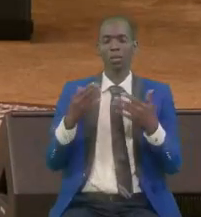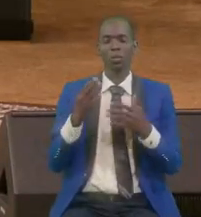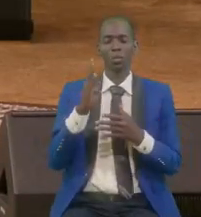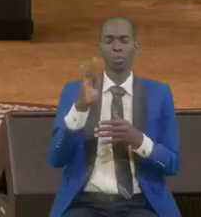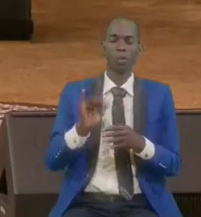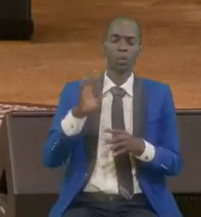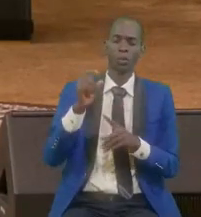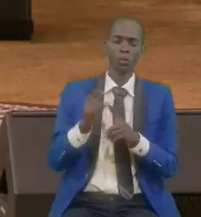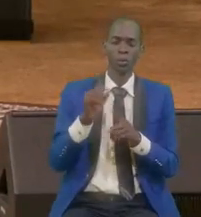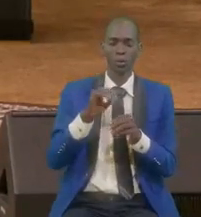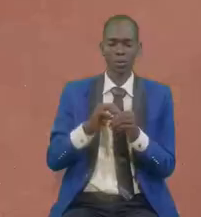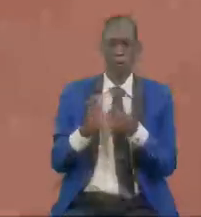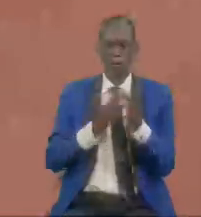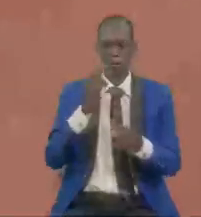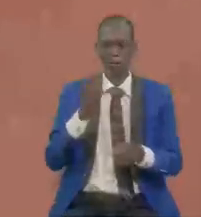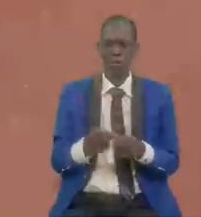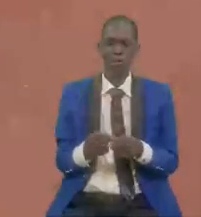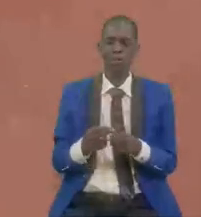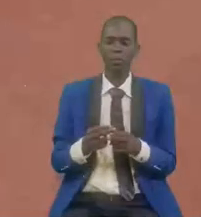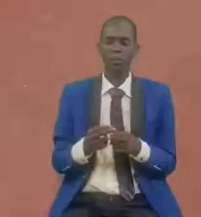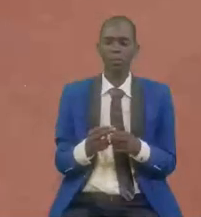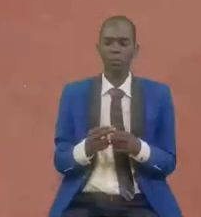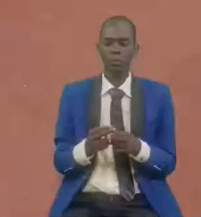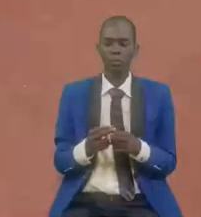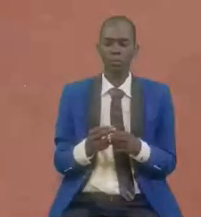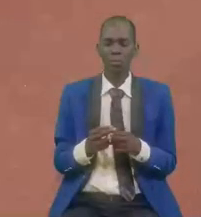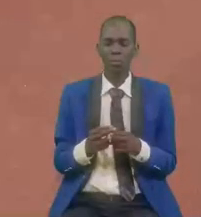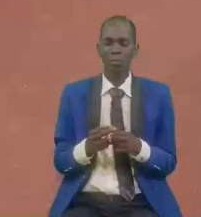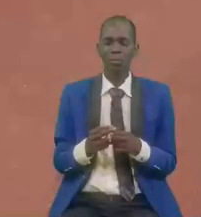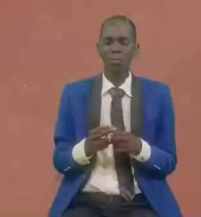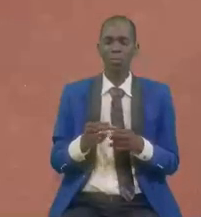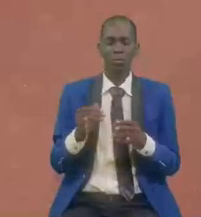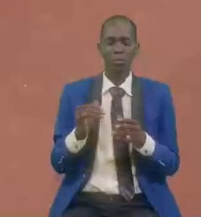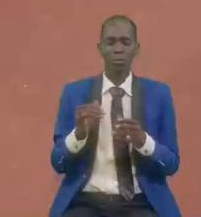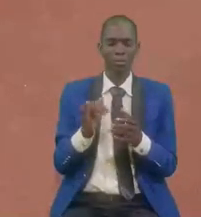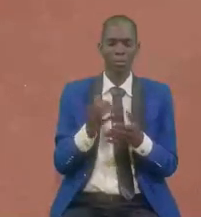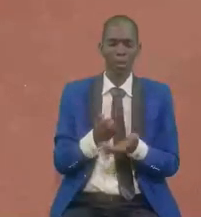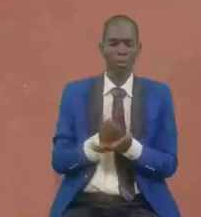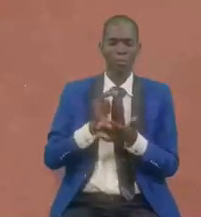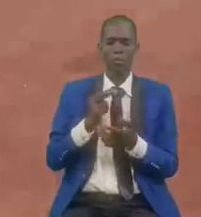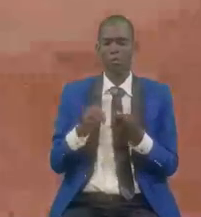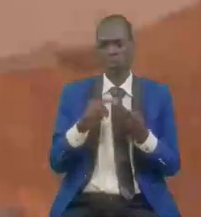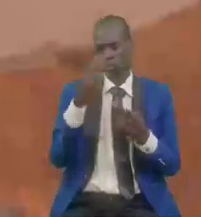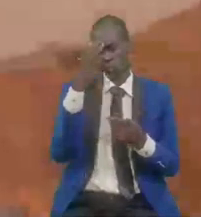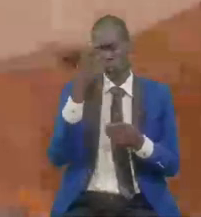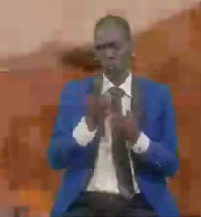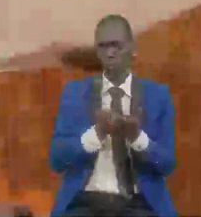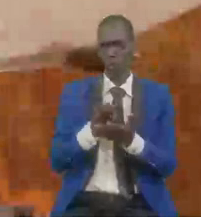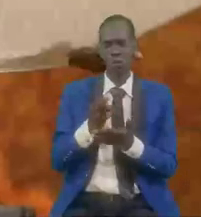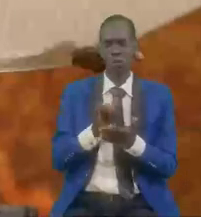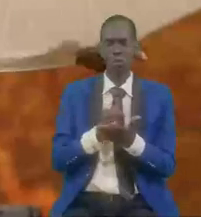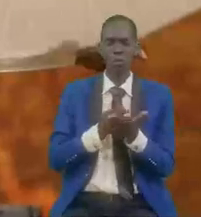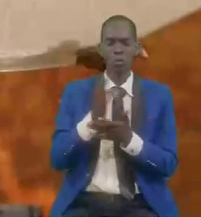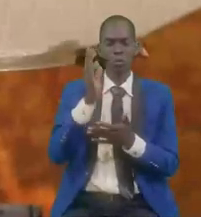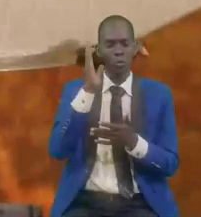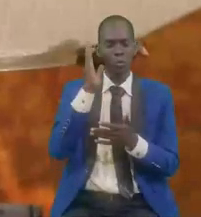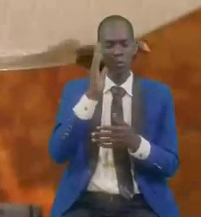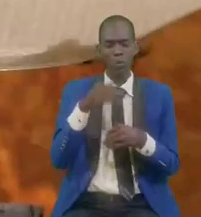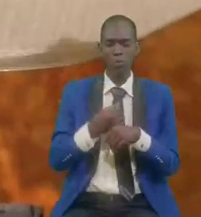au nom de Jésus-Christ. Aide-nous Seigneur. Comme nous connaissons la vérité, que la